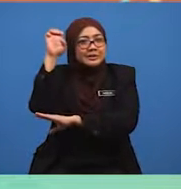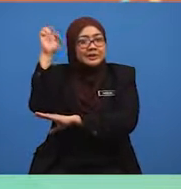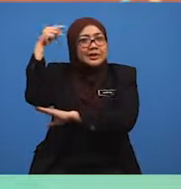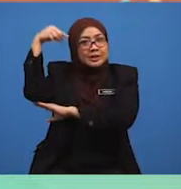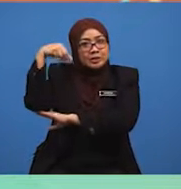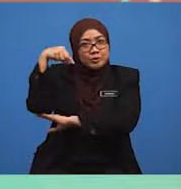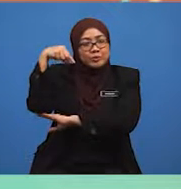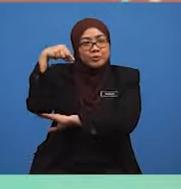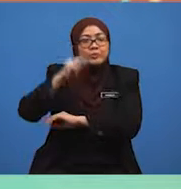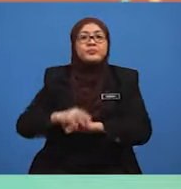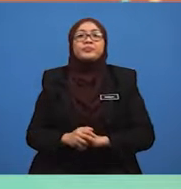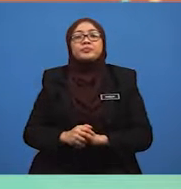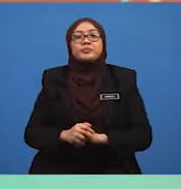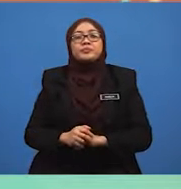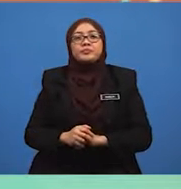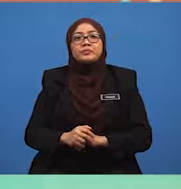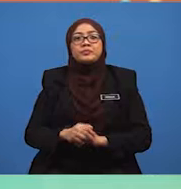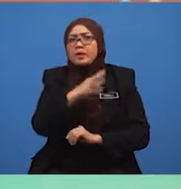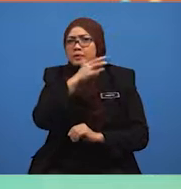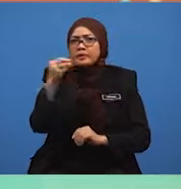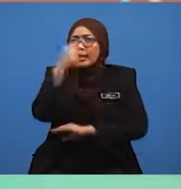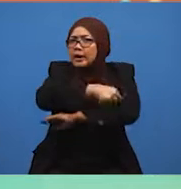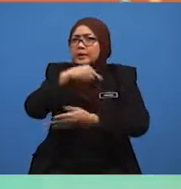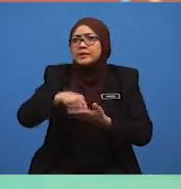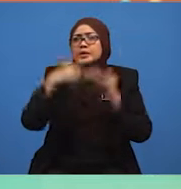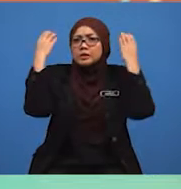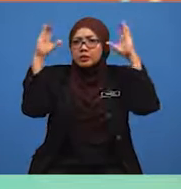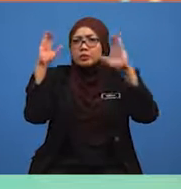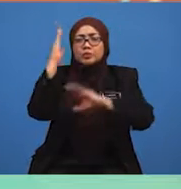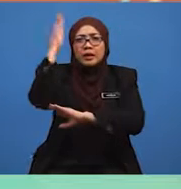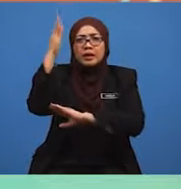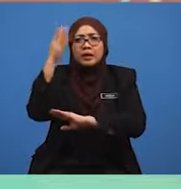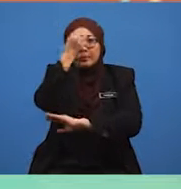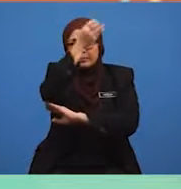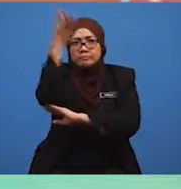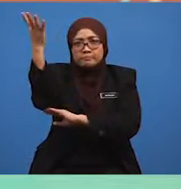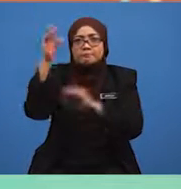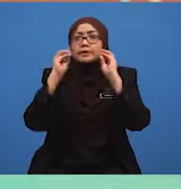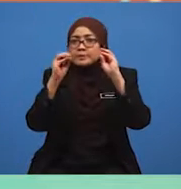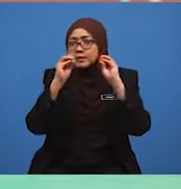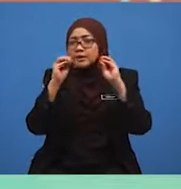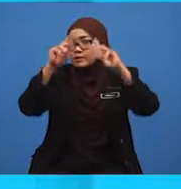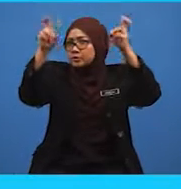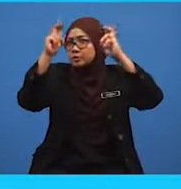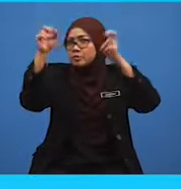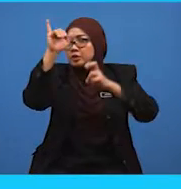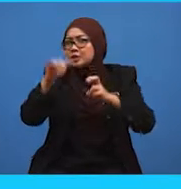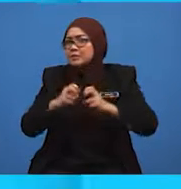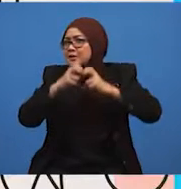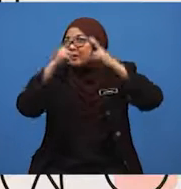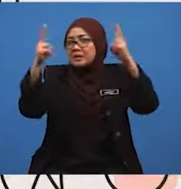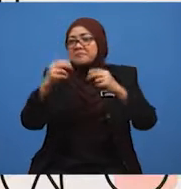SK Kampung Lindungan dan hari ini saya akan memperkenalkan topik yang sangat menarik,